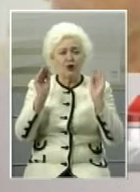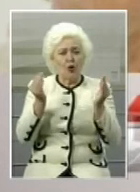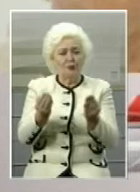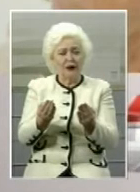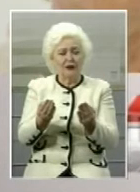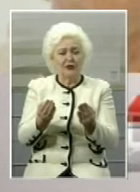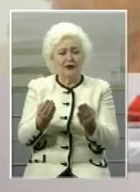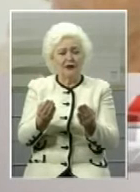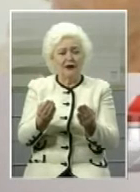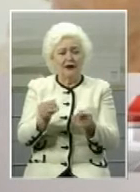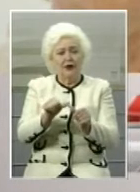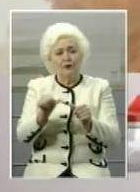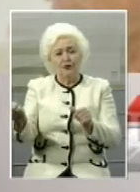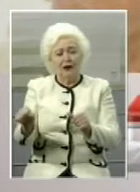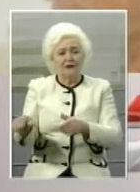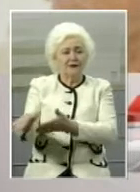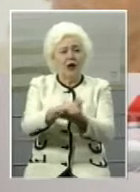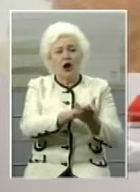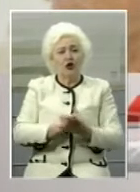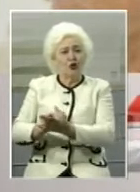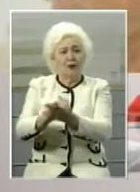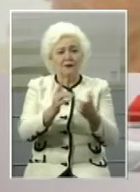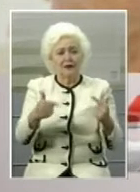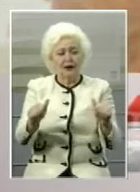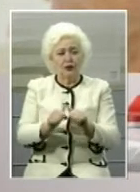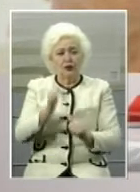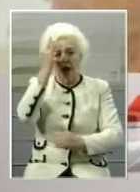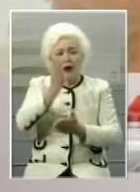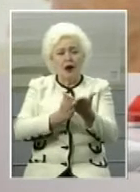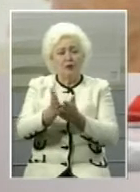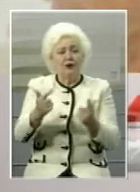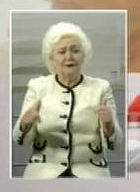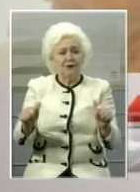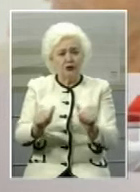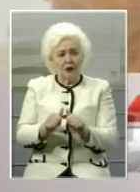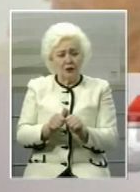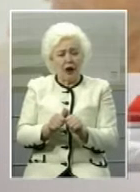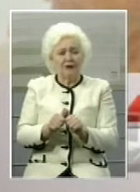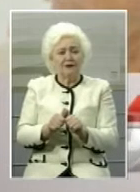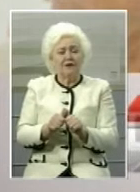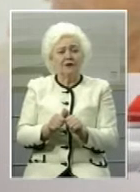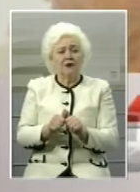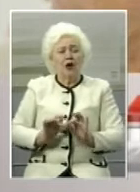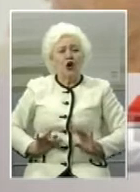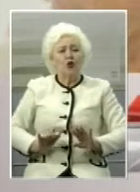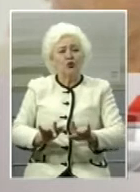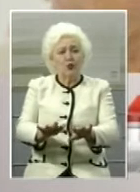обмеження для діяльності громадських організацій, політичних партій,